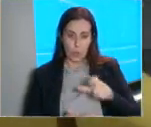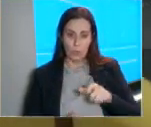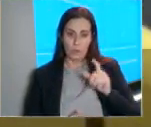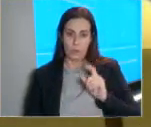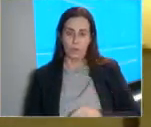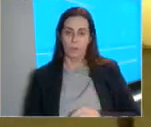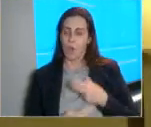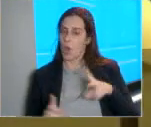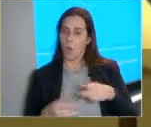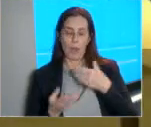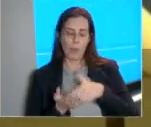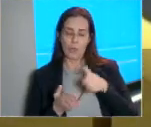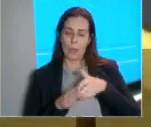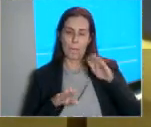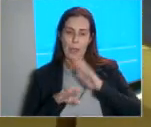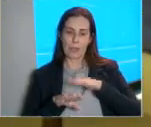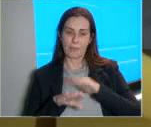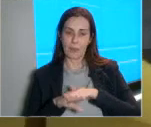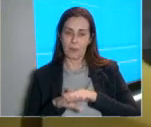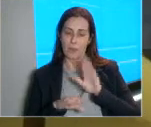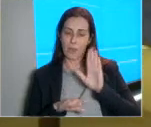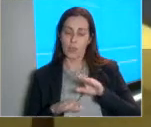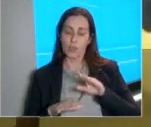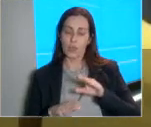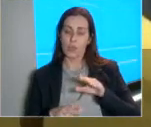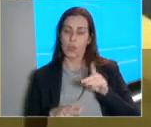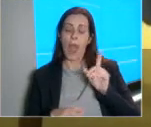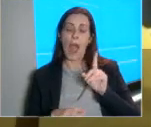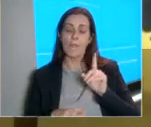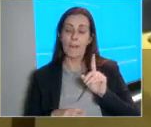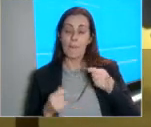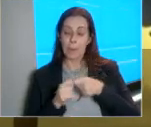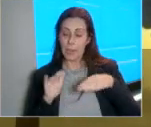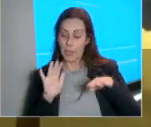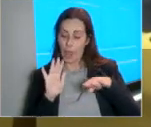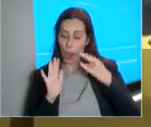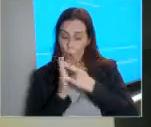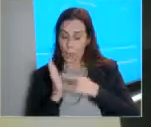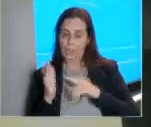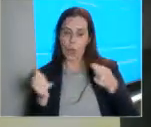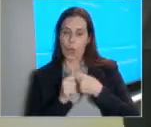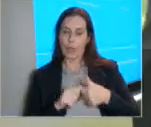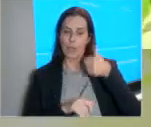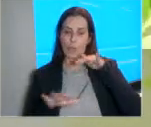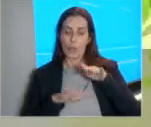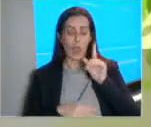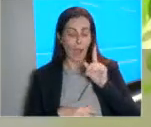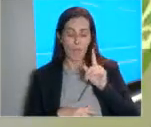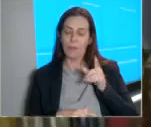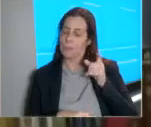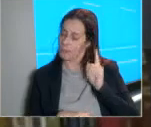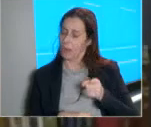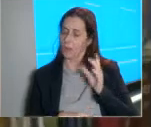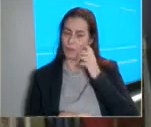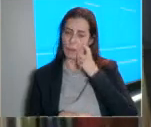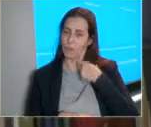אישום, איננו יכול לכהן כשר, יש לקונה בחוק, והיא לא חלה חוקית על ראש ממשלה, אבל ציבורית היא חלה,